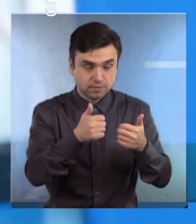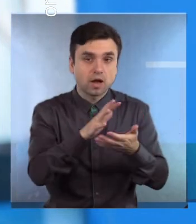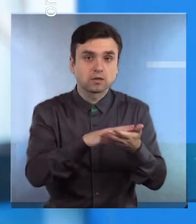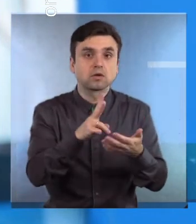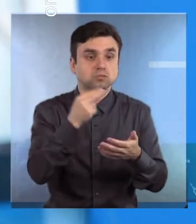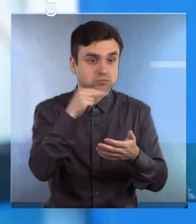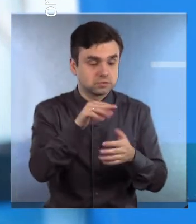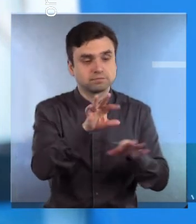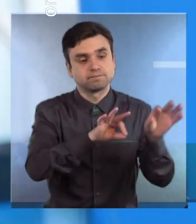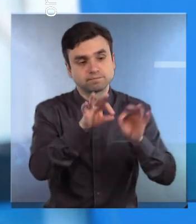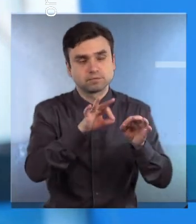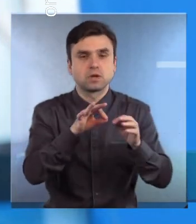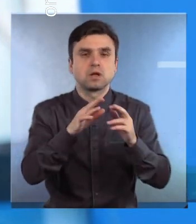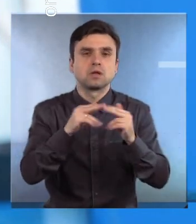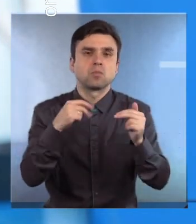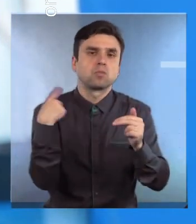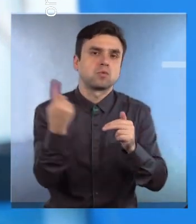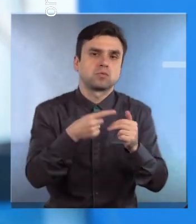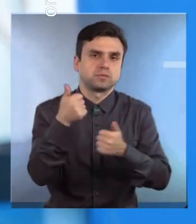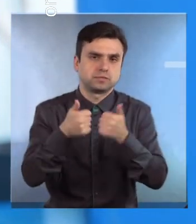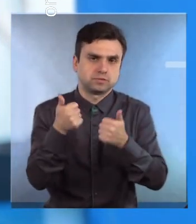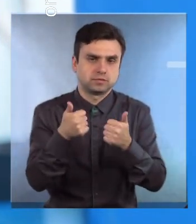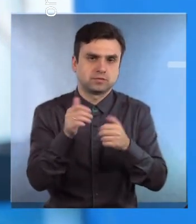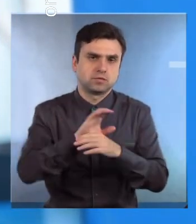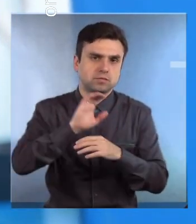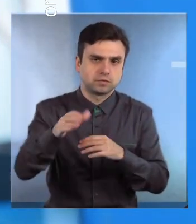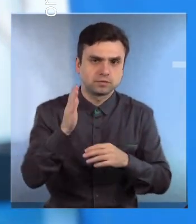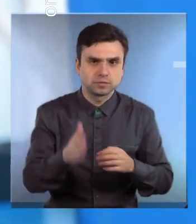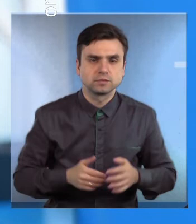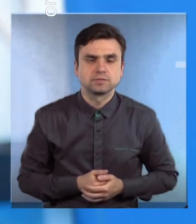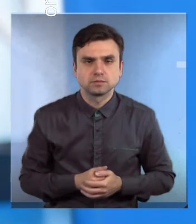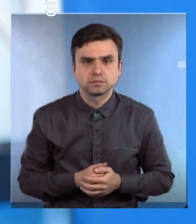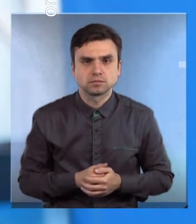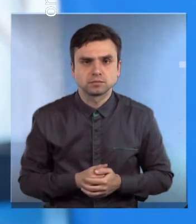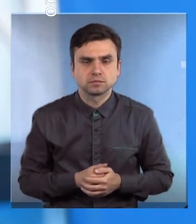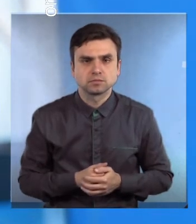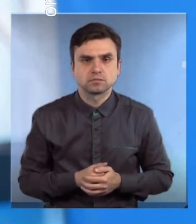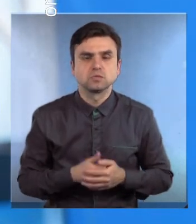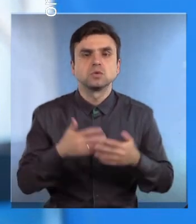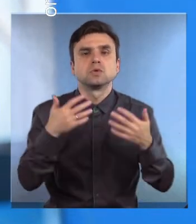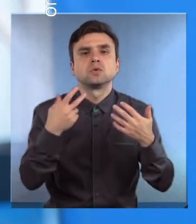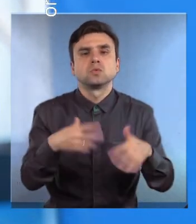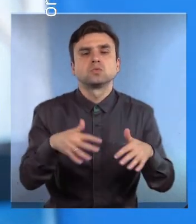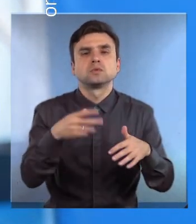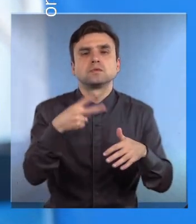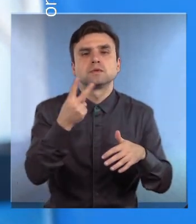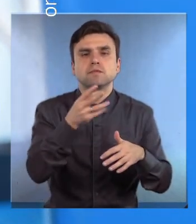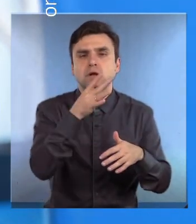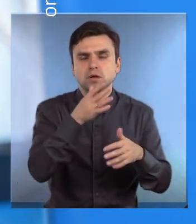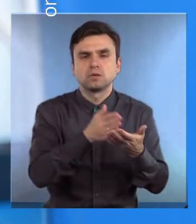посвящених Віталію Івановичу Журу. Були эти соревнования